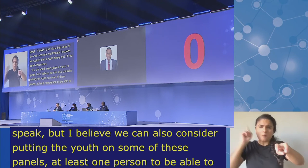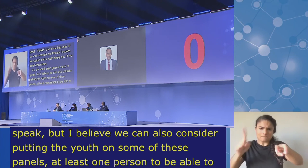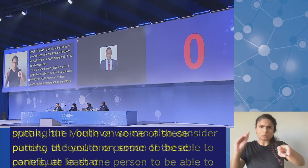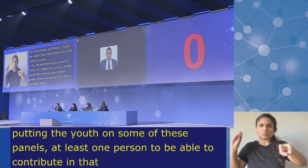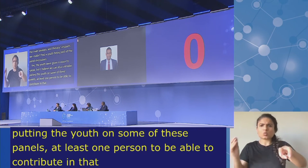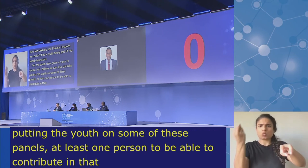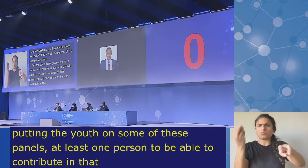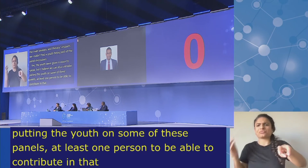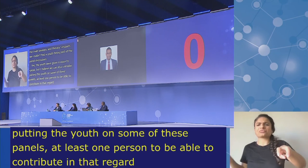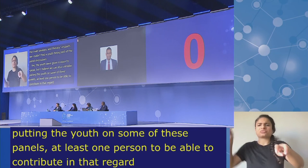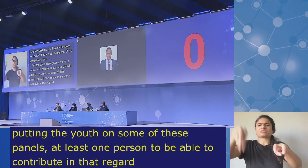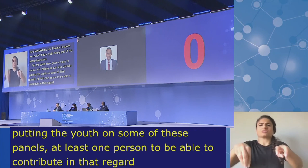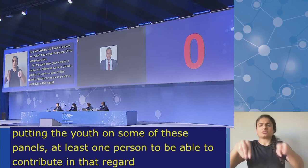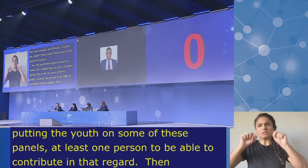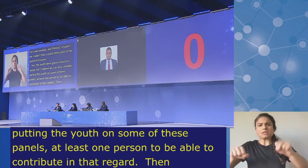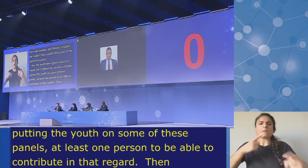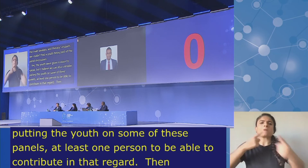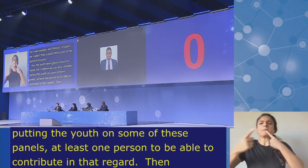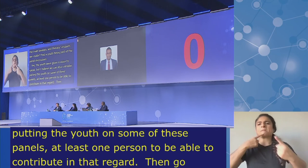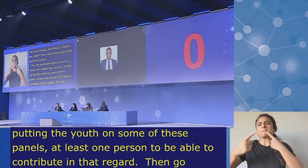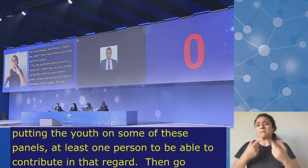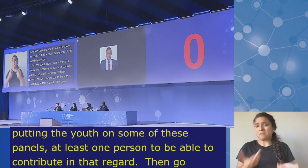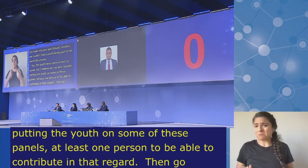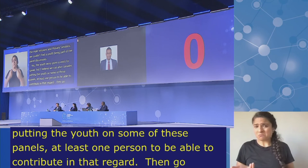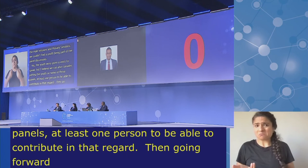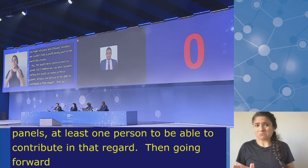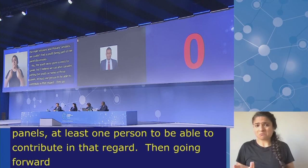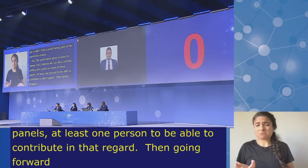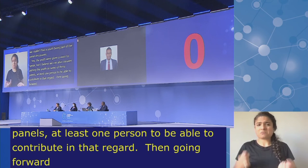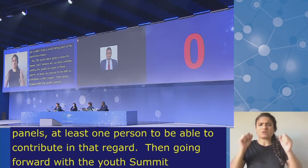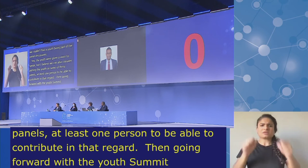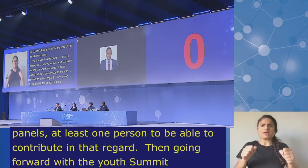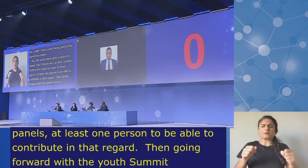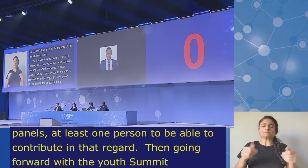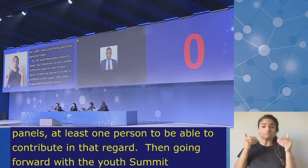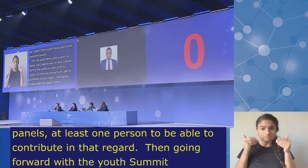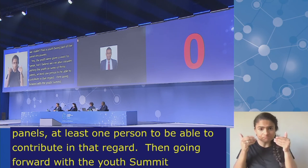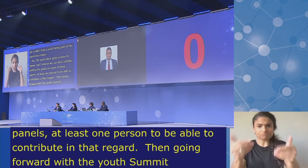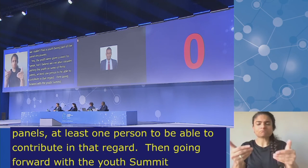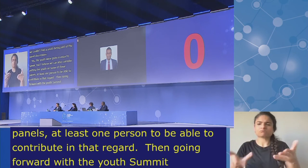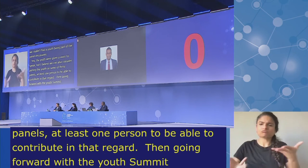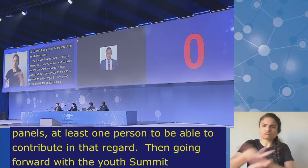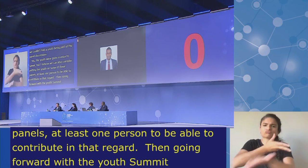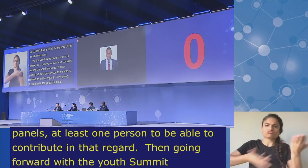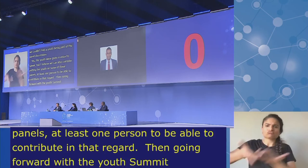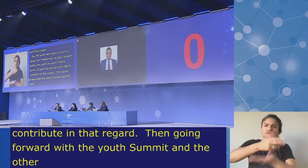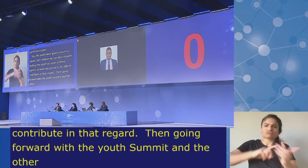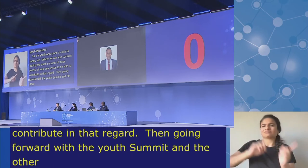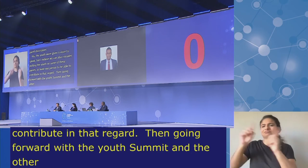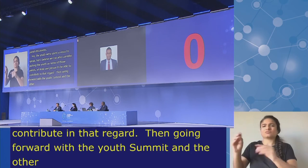быть представлены среди докладчиков, чтобы эти молодые люди могли в текущем режиме участвовать в дискуссии.